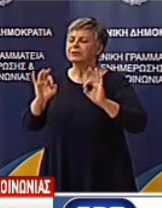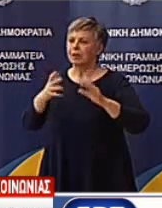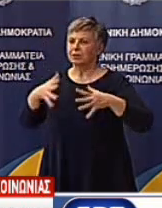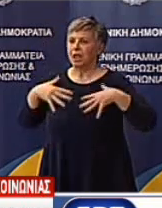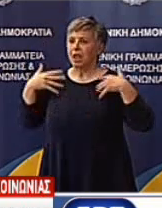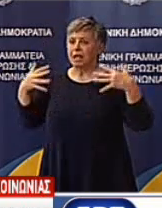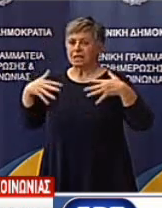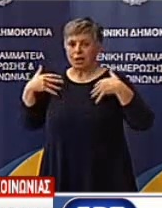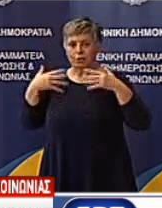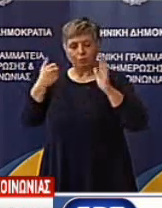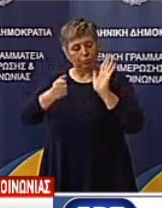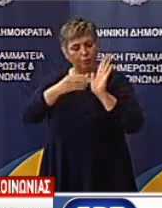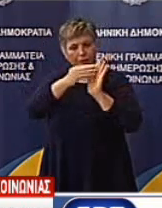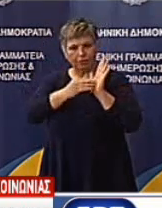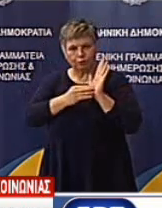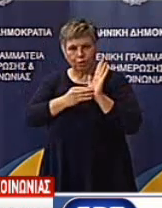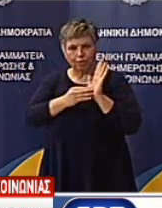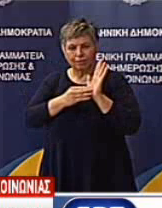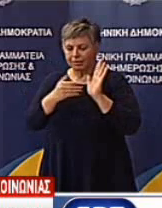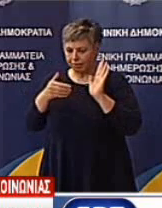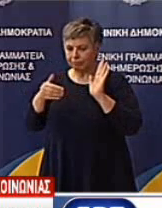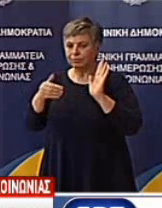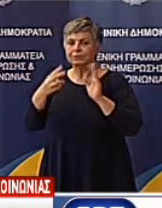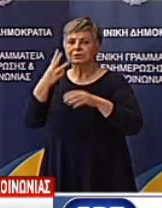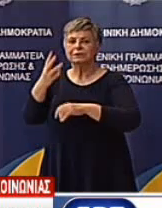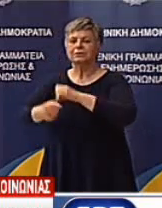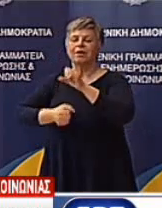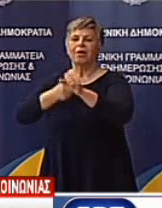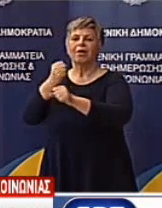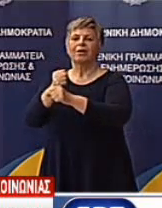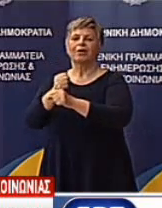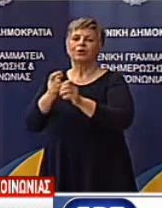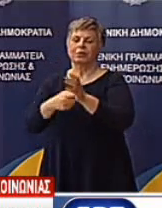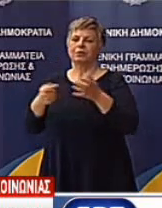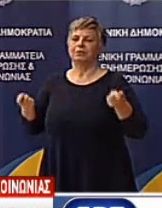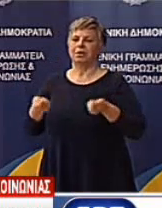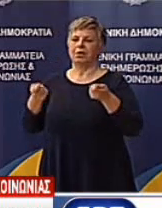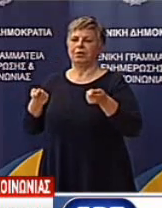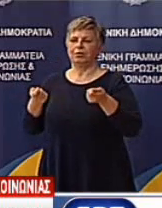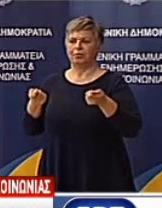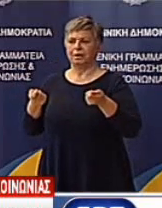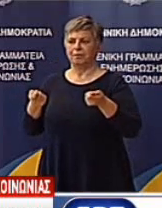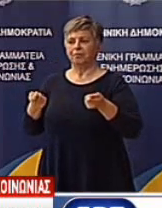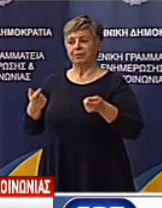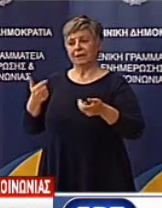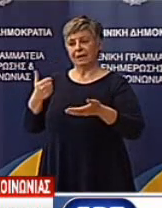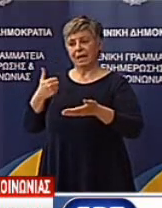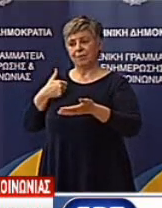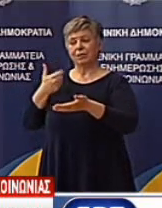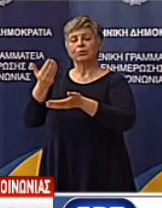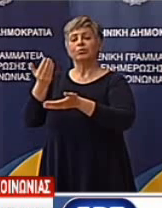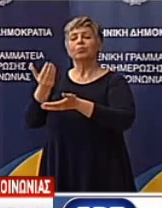για την επόμενη τριετία εννοώ. Ωστόσο η πρόθεση της κυβέρνησης είναι να ακολουθήσει,